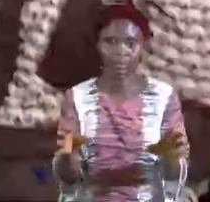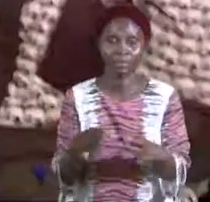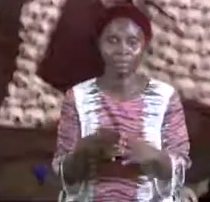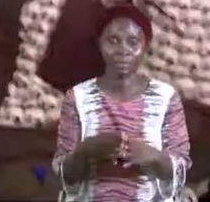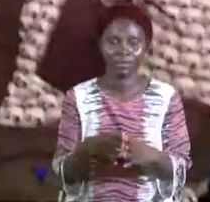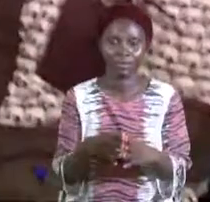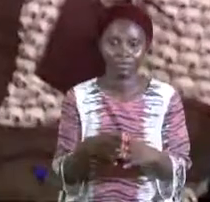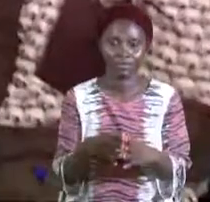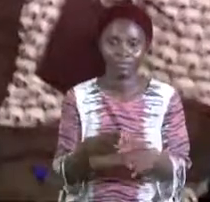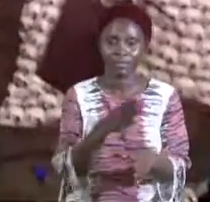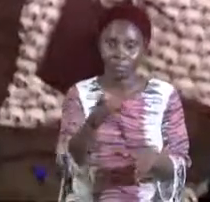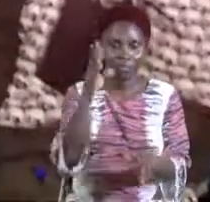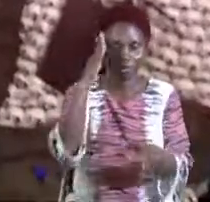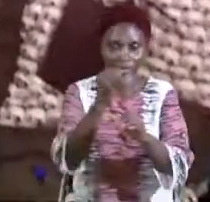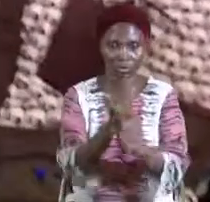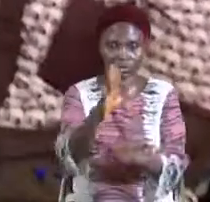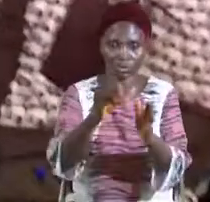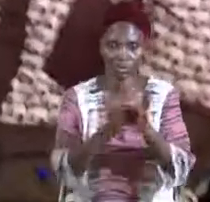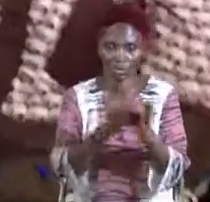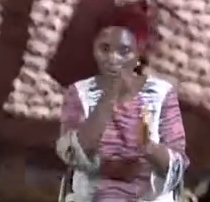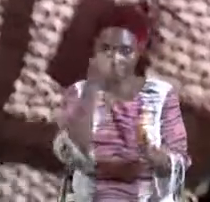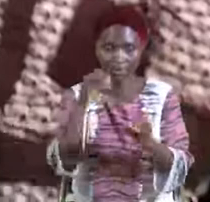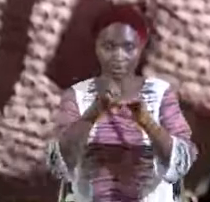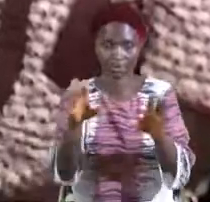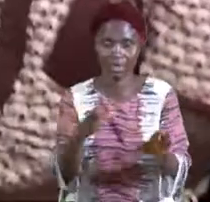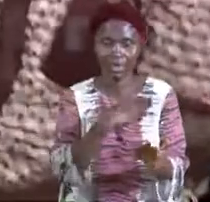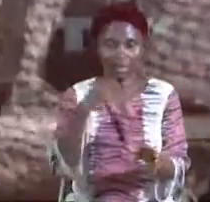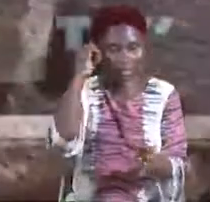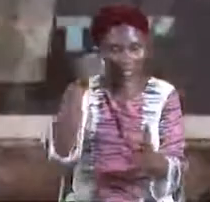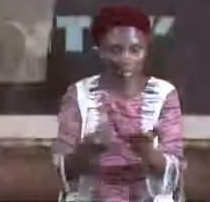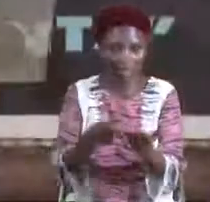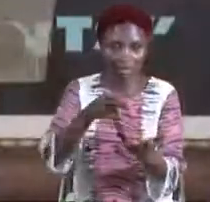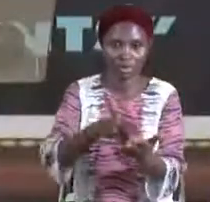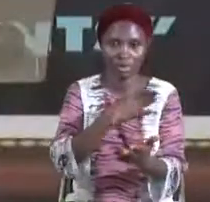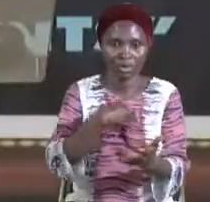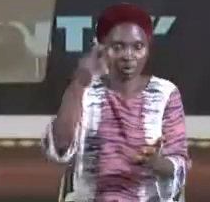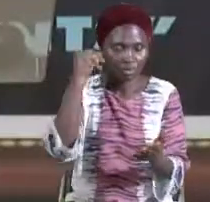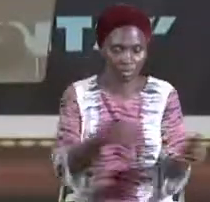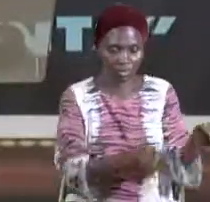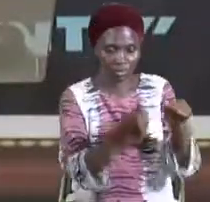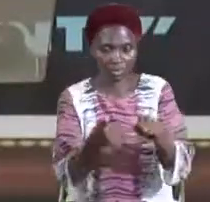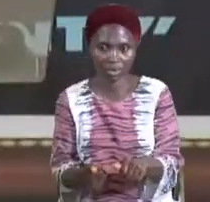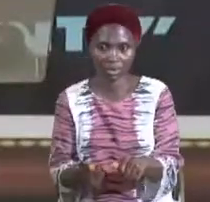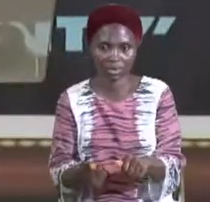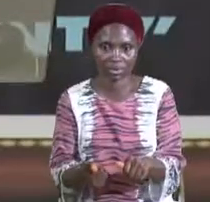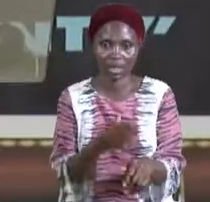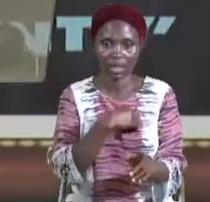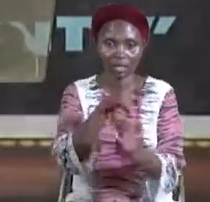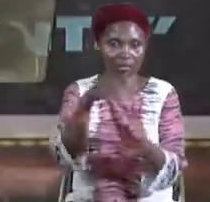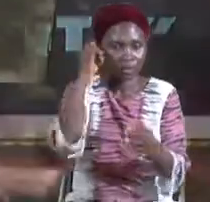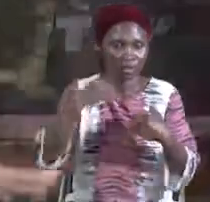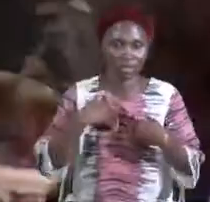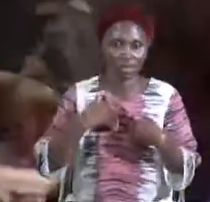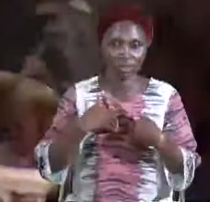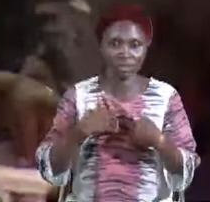ta vue. Il se leva et fut baptisé. Et après qu'il eut pris de la nourriture,